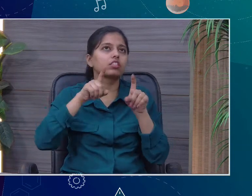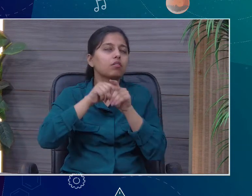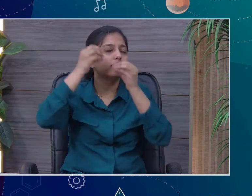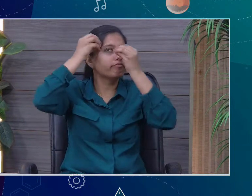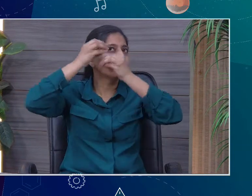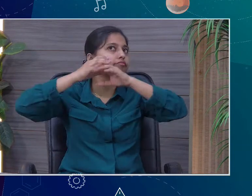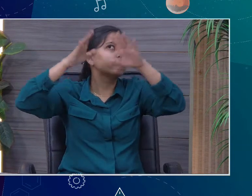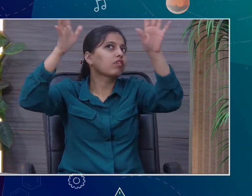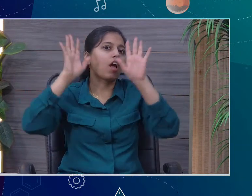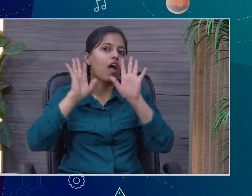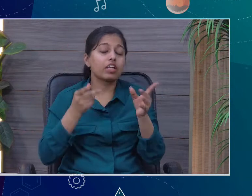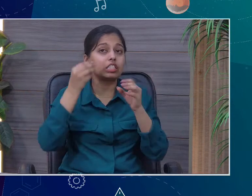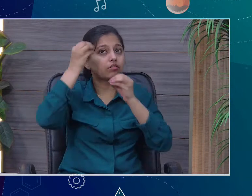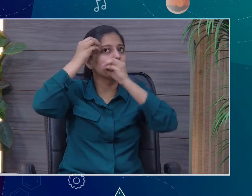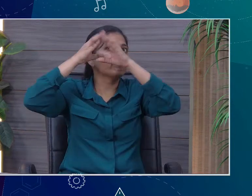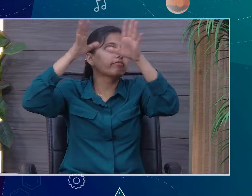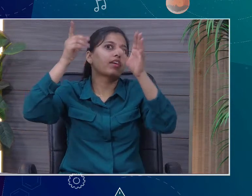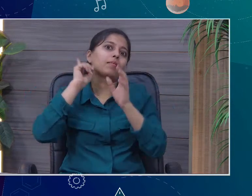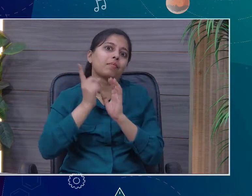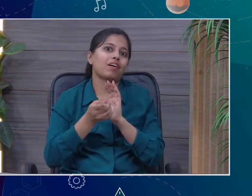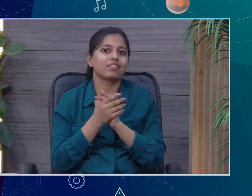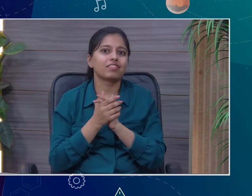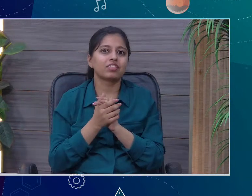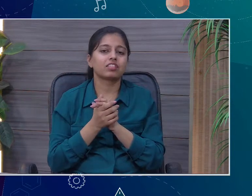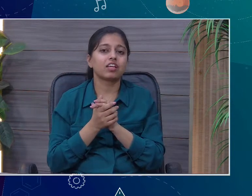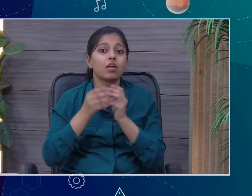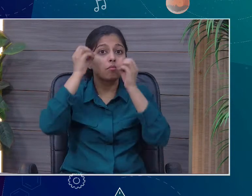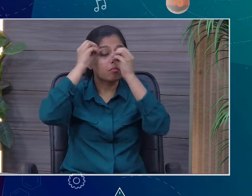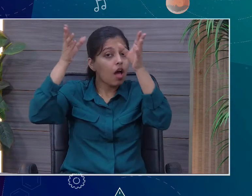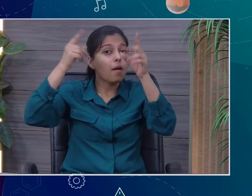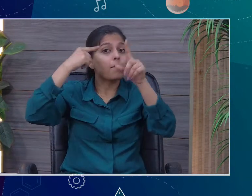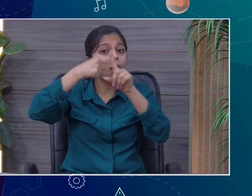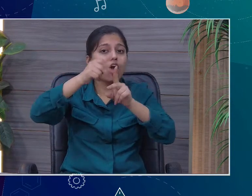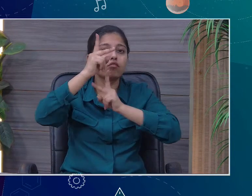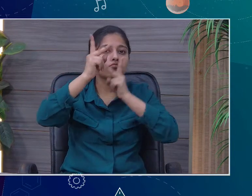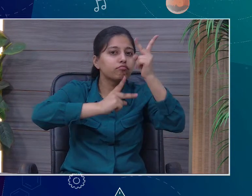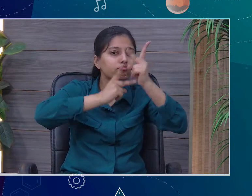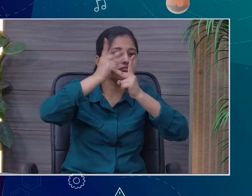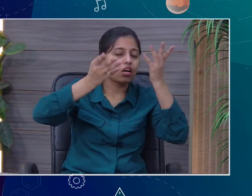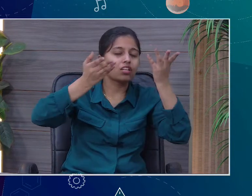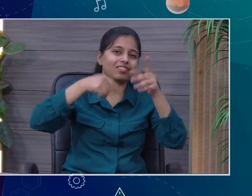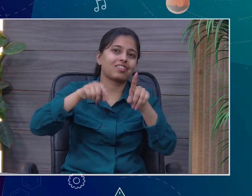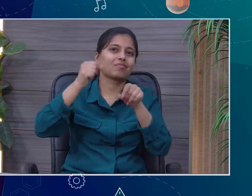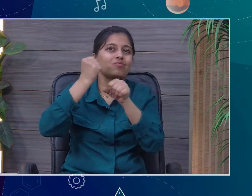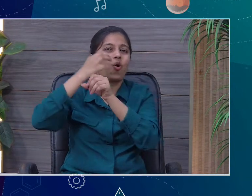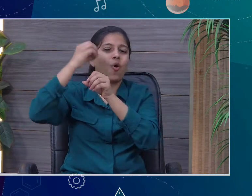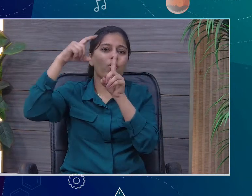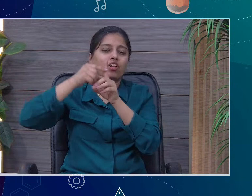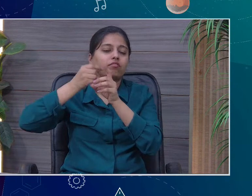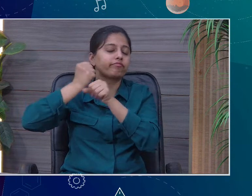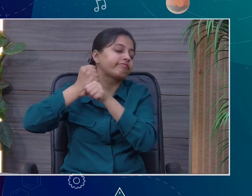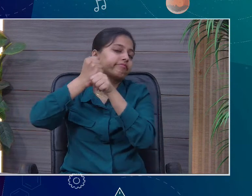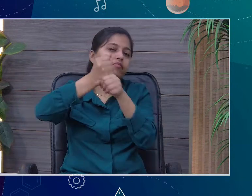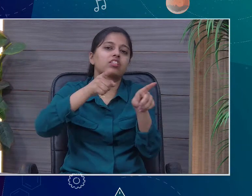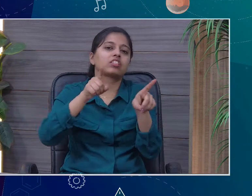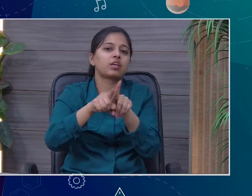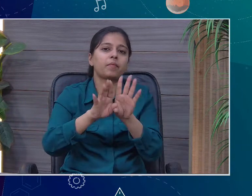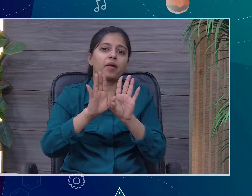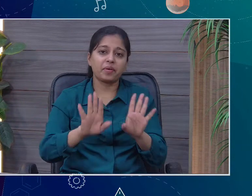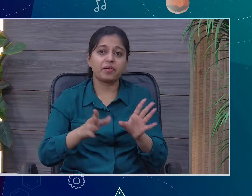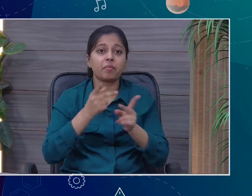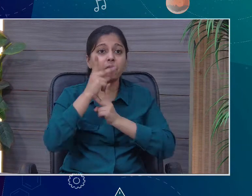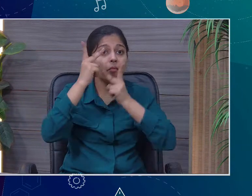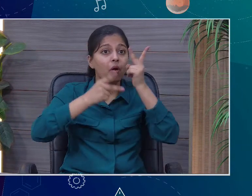का बहुत इंपॉर्टेंट रोल हो गया. इमेजिनेशन, विजुअलाइजेशन, तो आई थिंक दे आर गॉड गिफ्ट्स एंड दे कैन विजुअलाइज मच